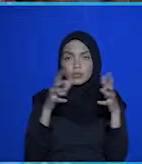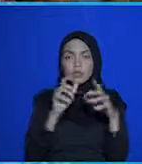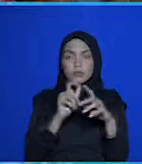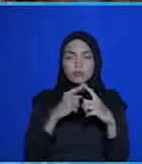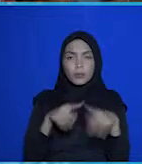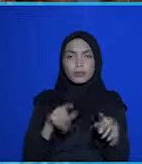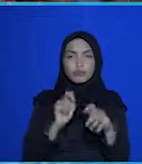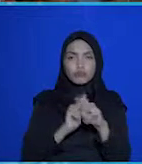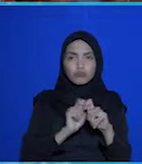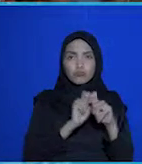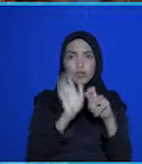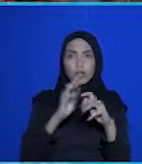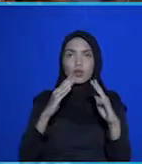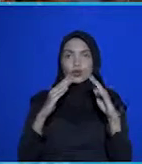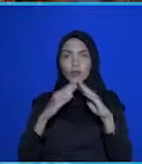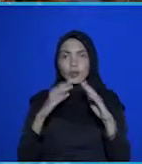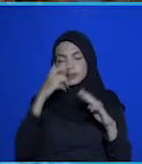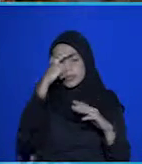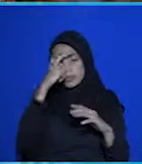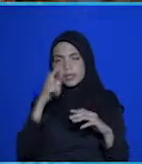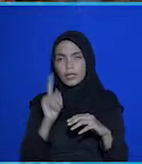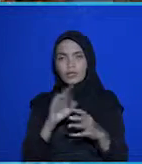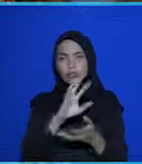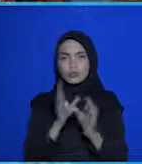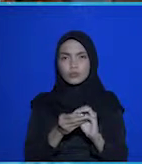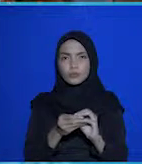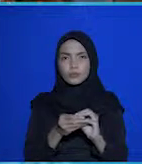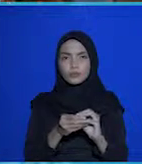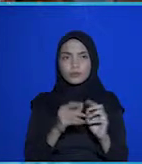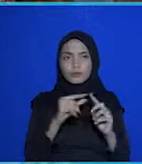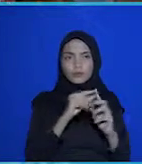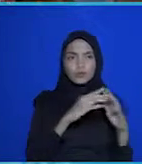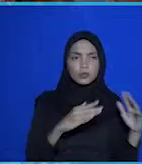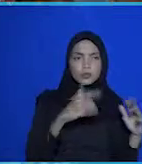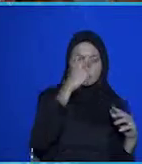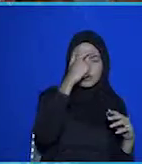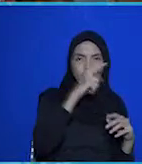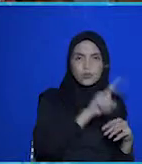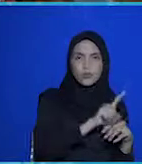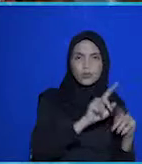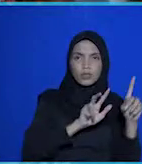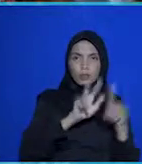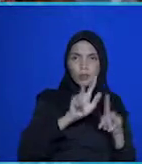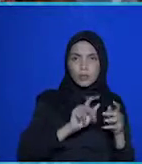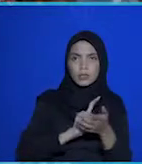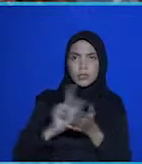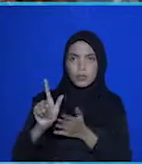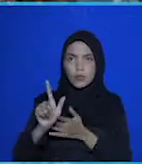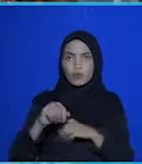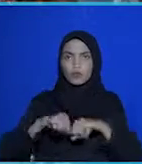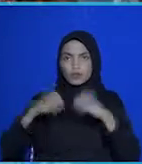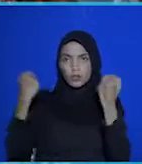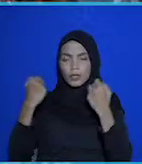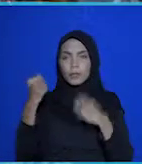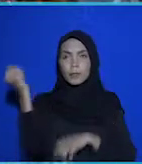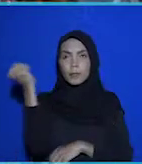dan pemerintah daerah. Rumah sakit ada kurang lebih puskesmas 118 dilaporkan rusak, baru diverifikasi. Kemudian